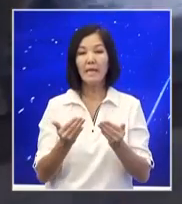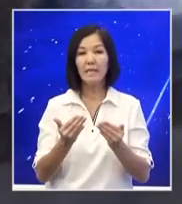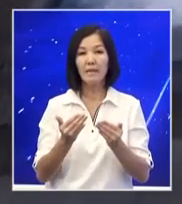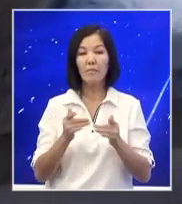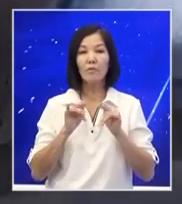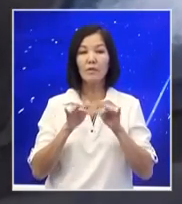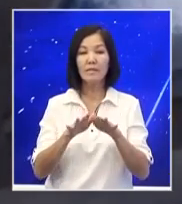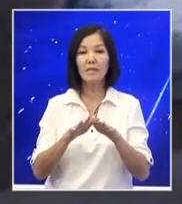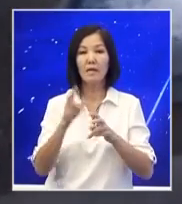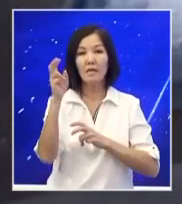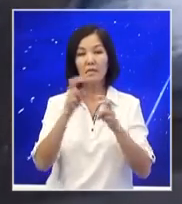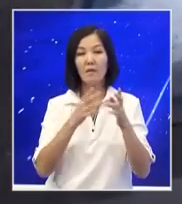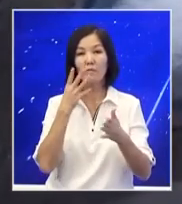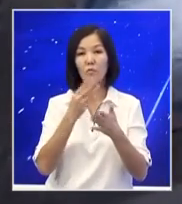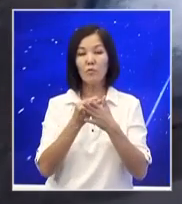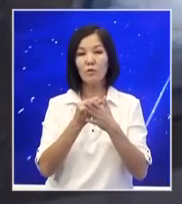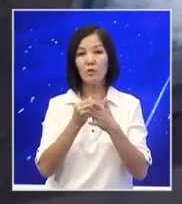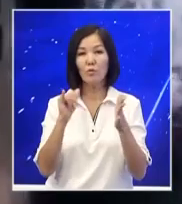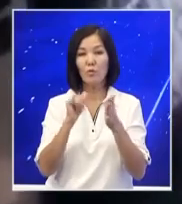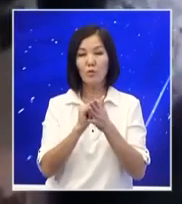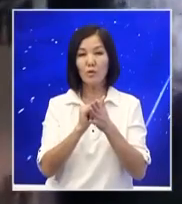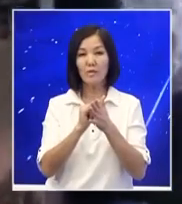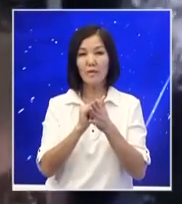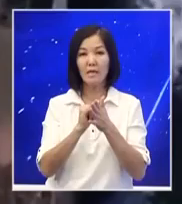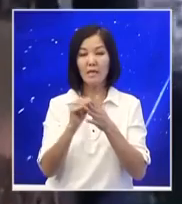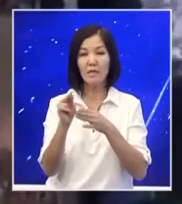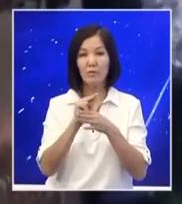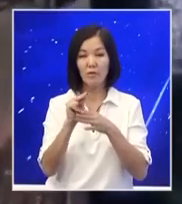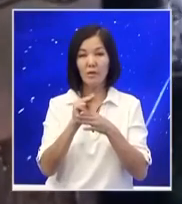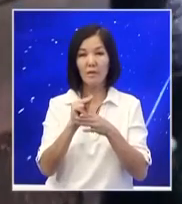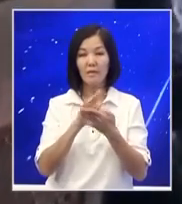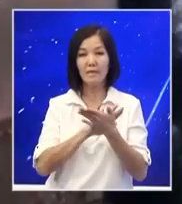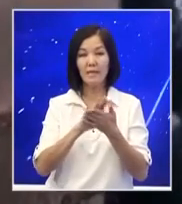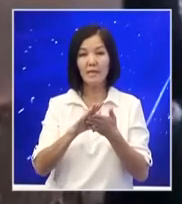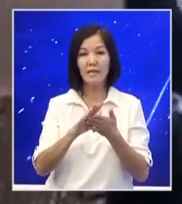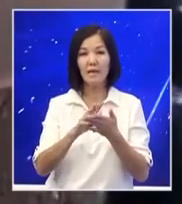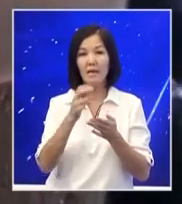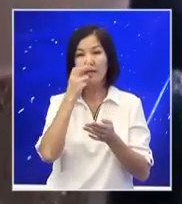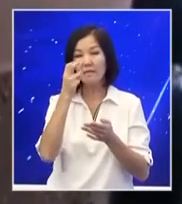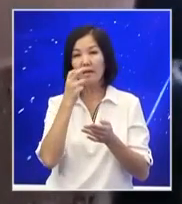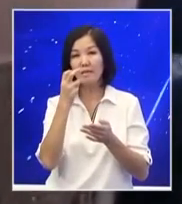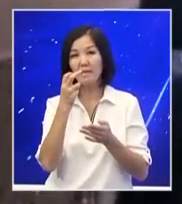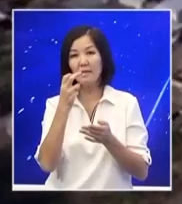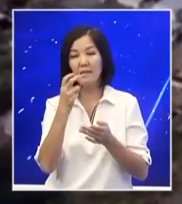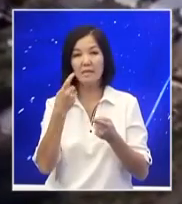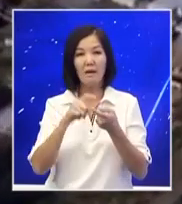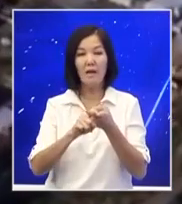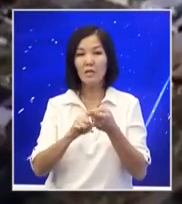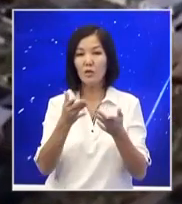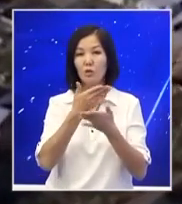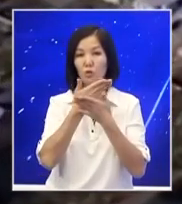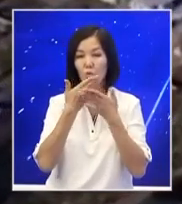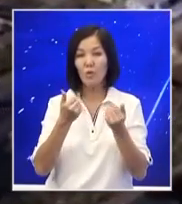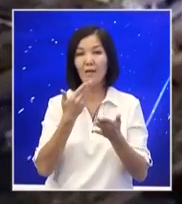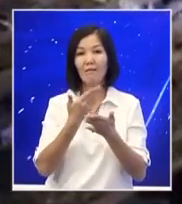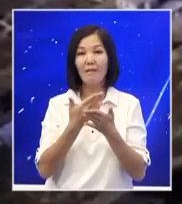істі зауыт өзінің жекеменшік қондырғысы арқылы жүргізеді. Осылайша зауыт өзінің сасық иіске қатысы жоқ екенін дәлелдемек. Жаркент